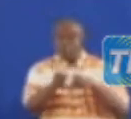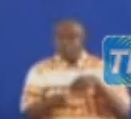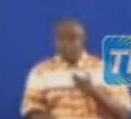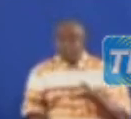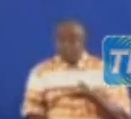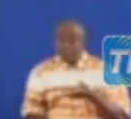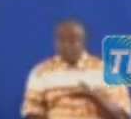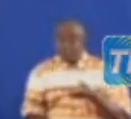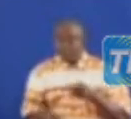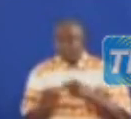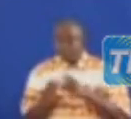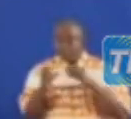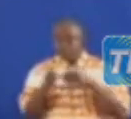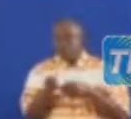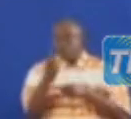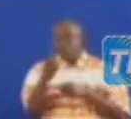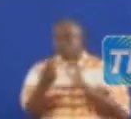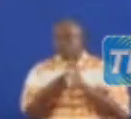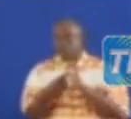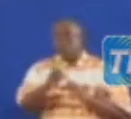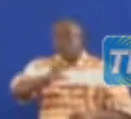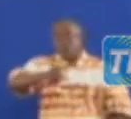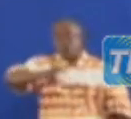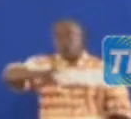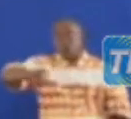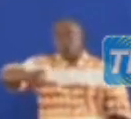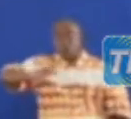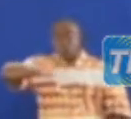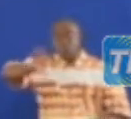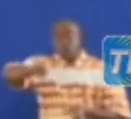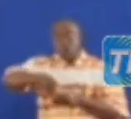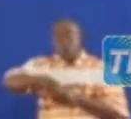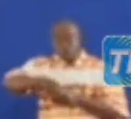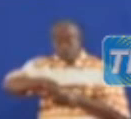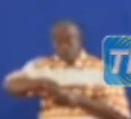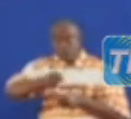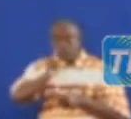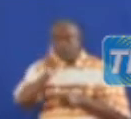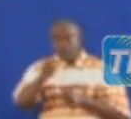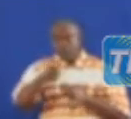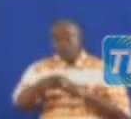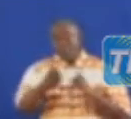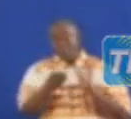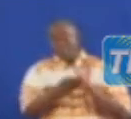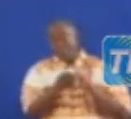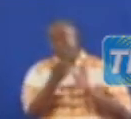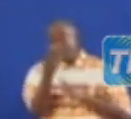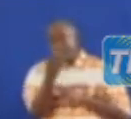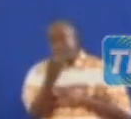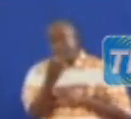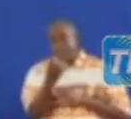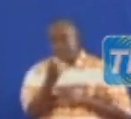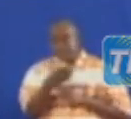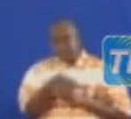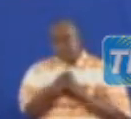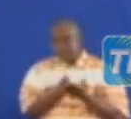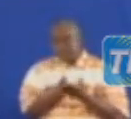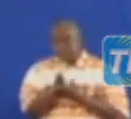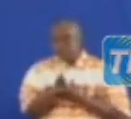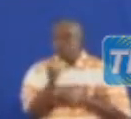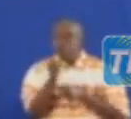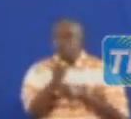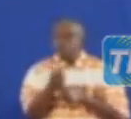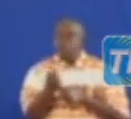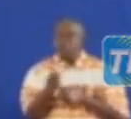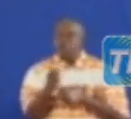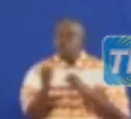2 na mafungu 26 ya mikoa yakijumuisha halmashauri 184 iliidhinishiwa bajeti ya shilingi